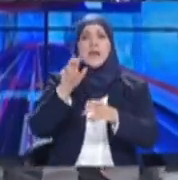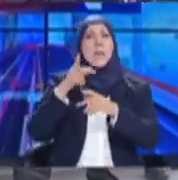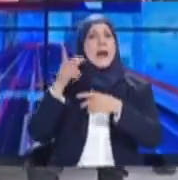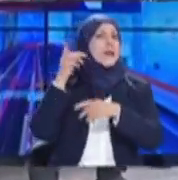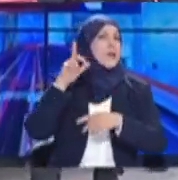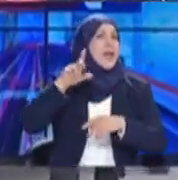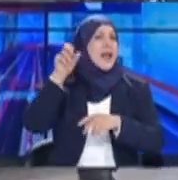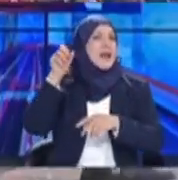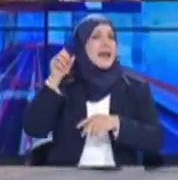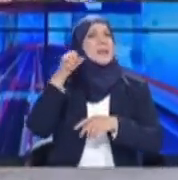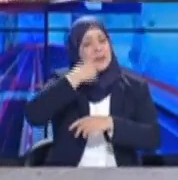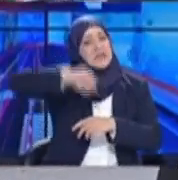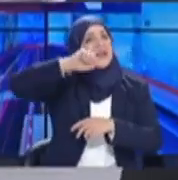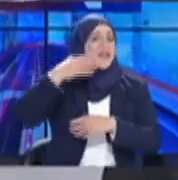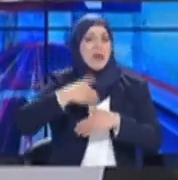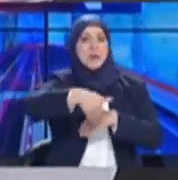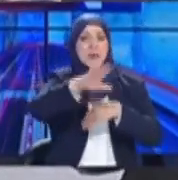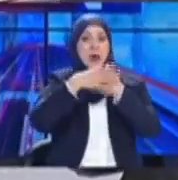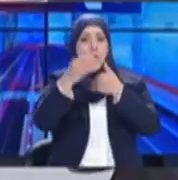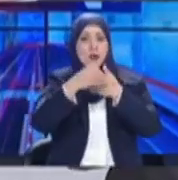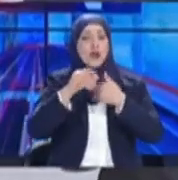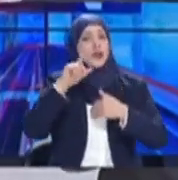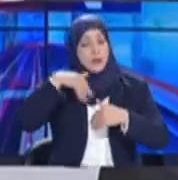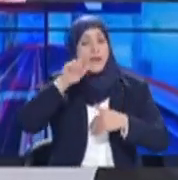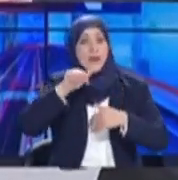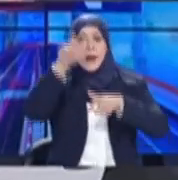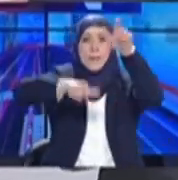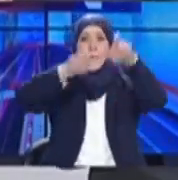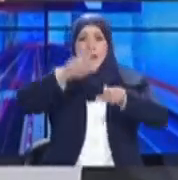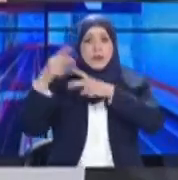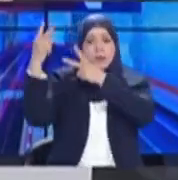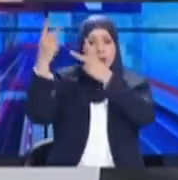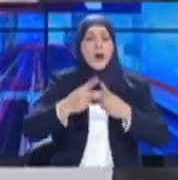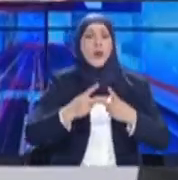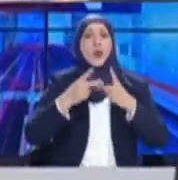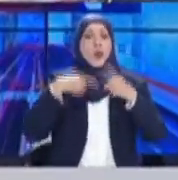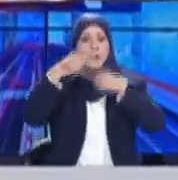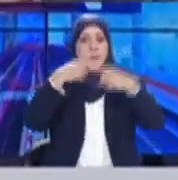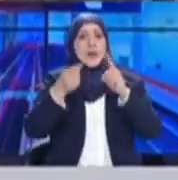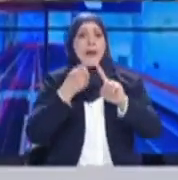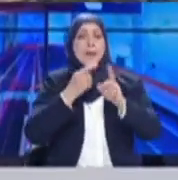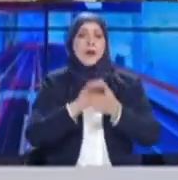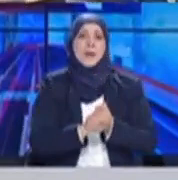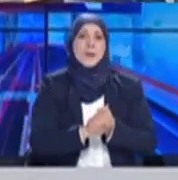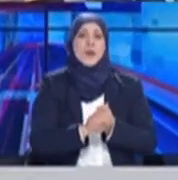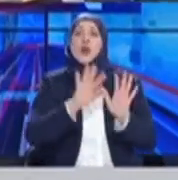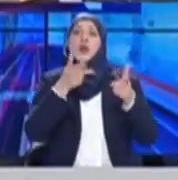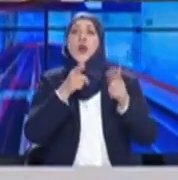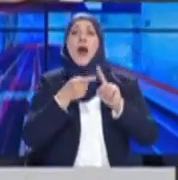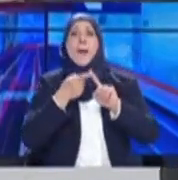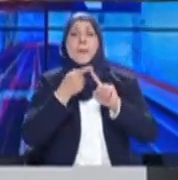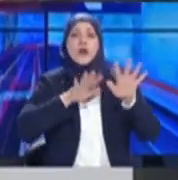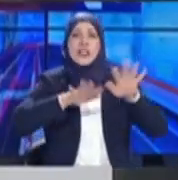لكن اه حضور الا المالكي على اهم لاسرائيل في ولايه